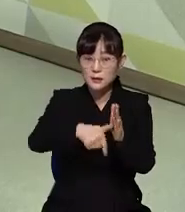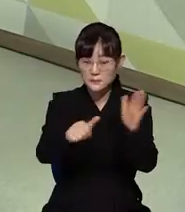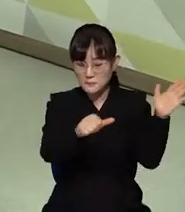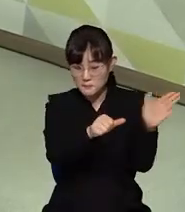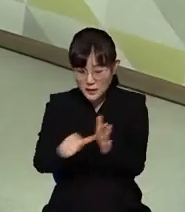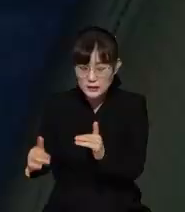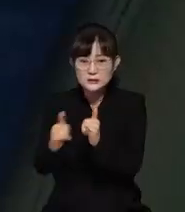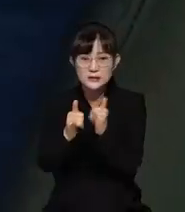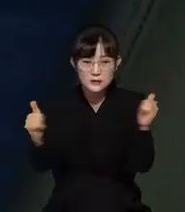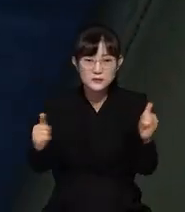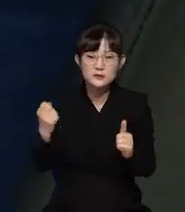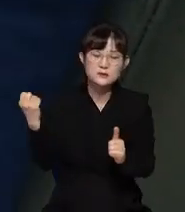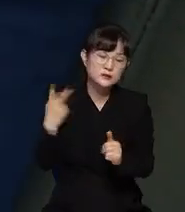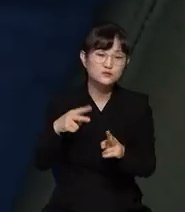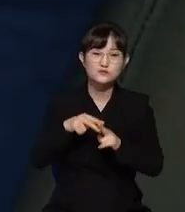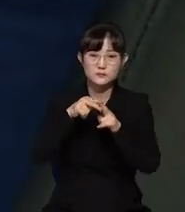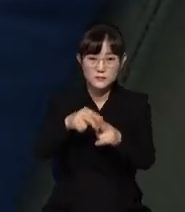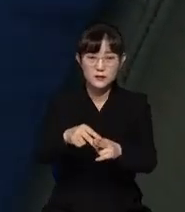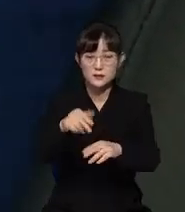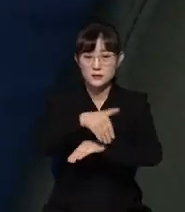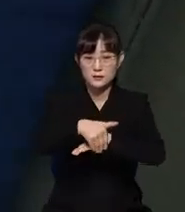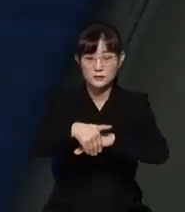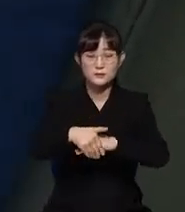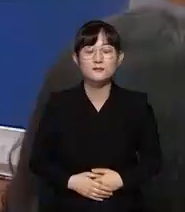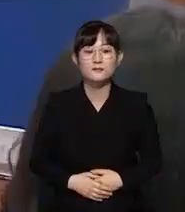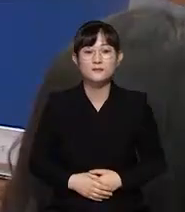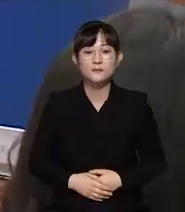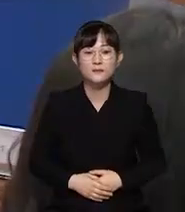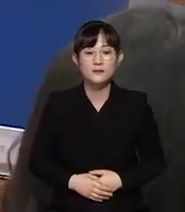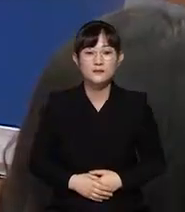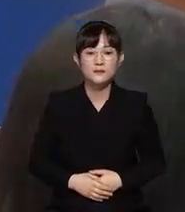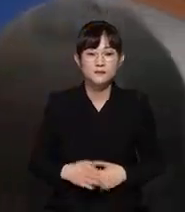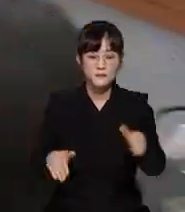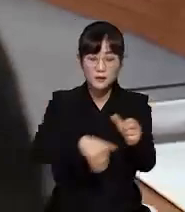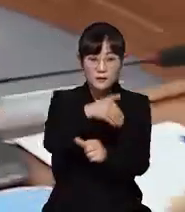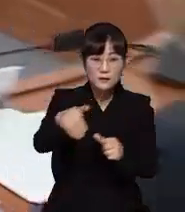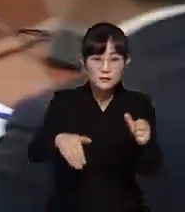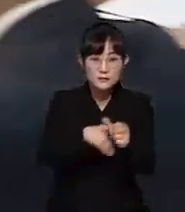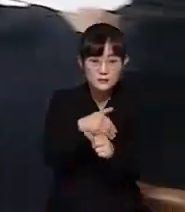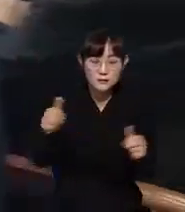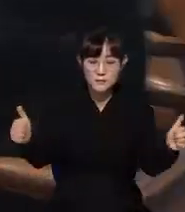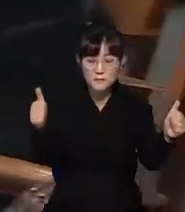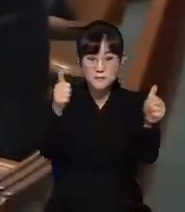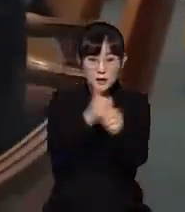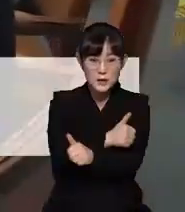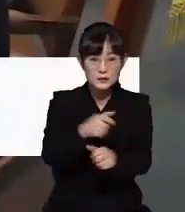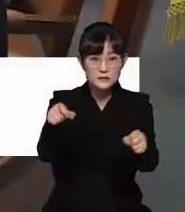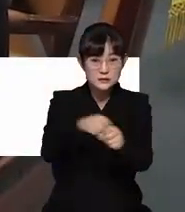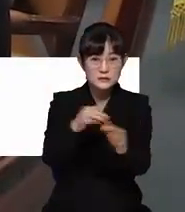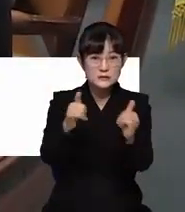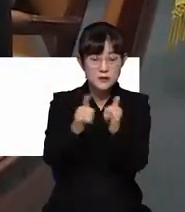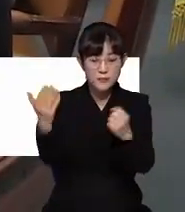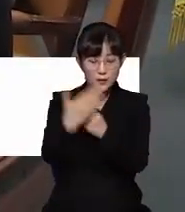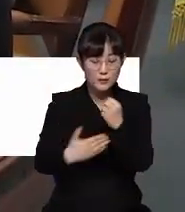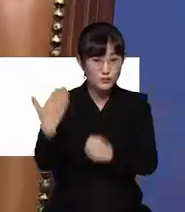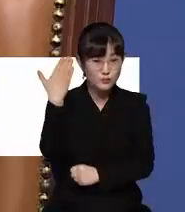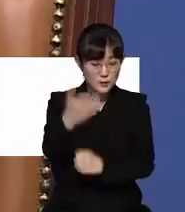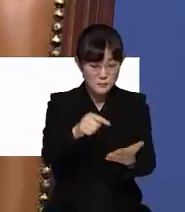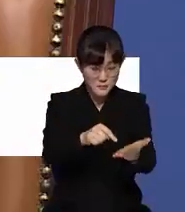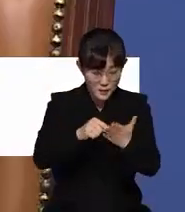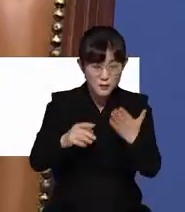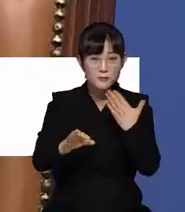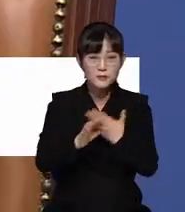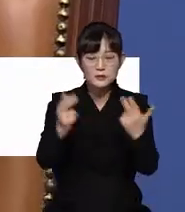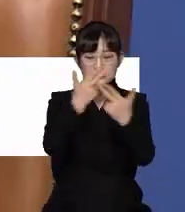정치적 제기를 위해 출마하기 때문입니다 이런 상황에서 물가리 특정 세력의 배제로 읽힐 경우